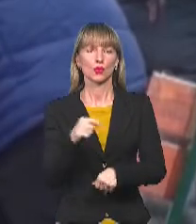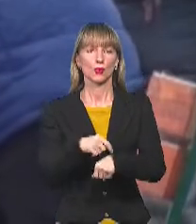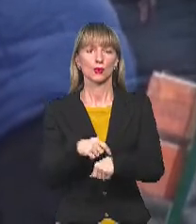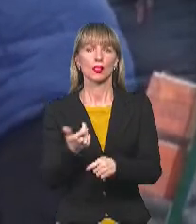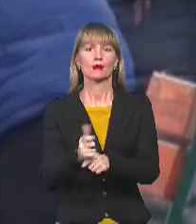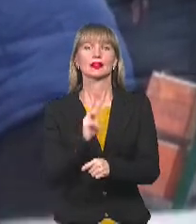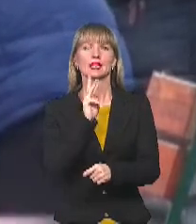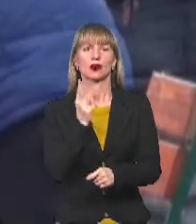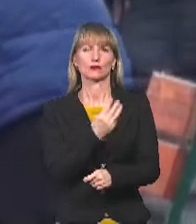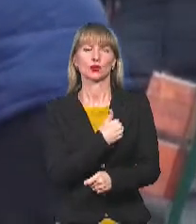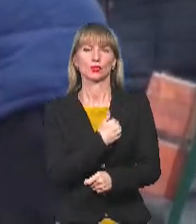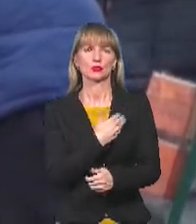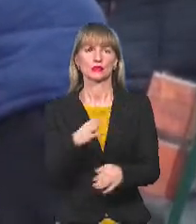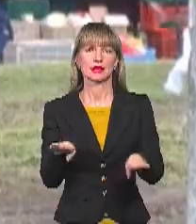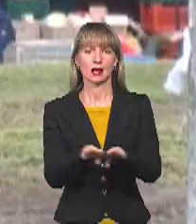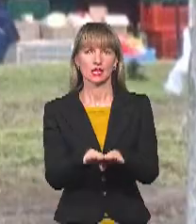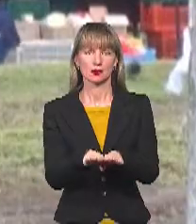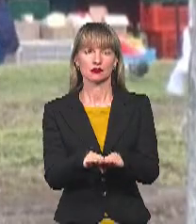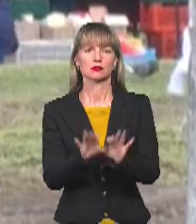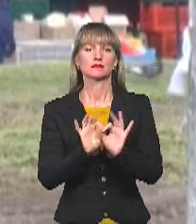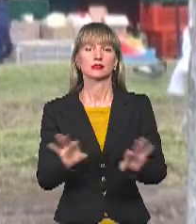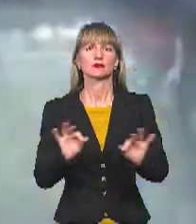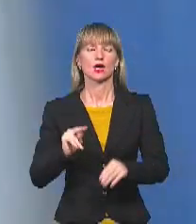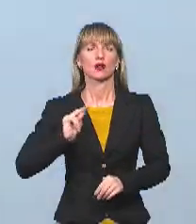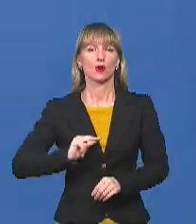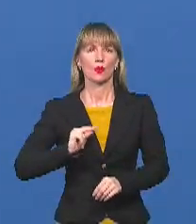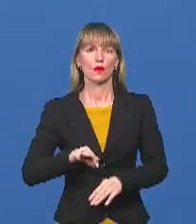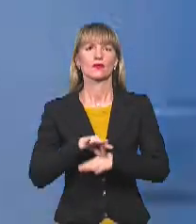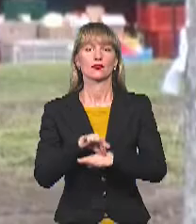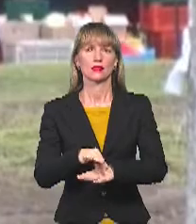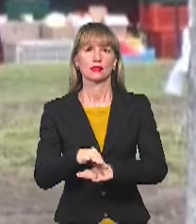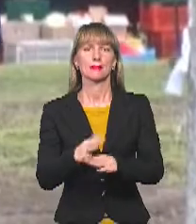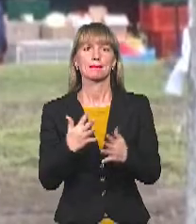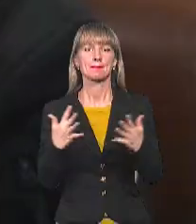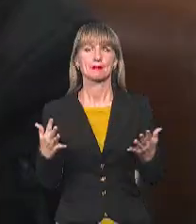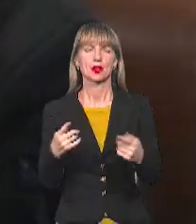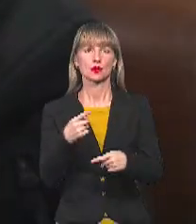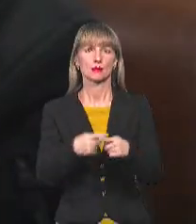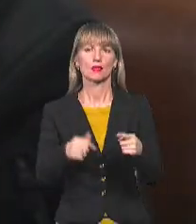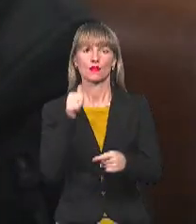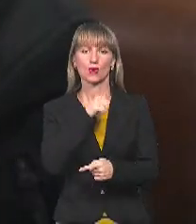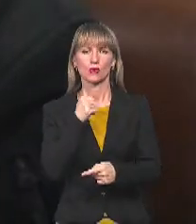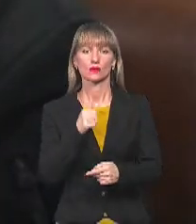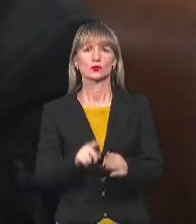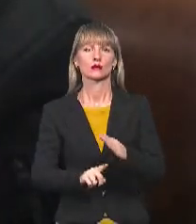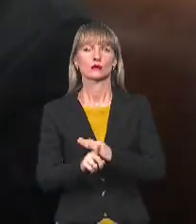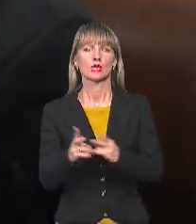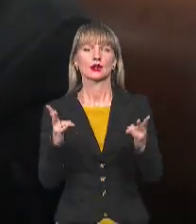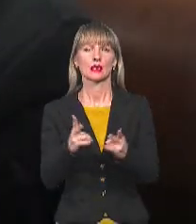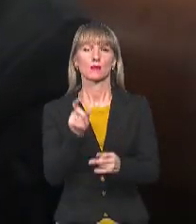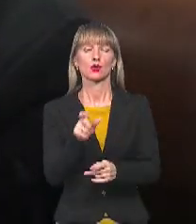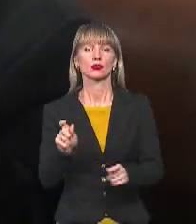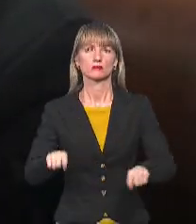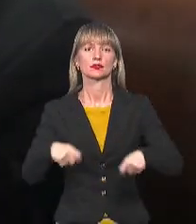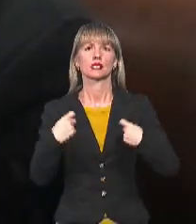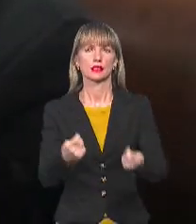понад 3 роки намагаються закрити. Роз'яснювальна робота ведеться вже більше ніж півроку. Спочатку треба людям донести те,